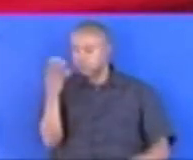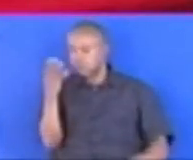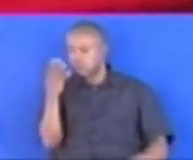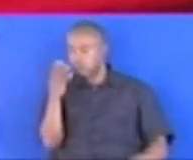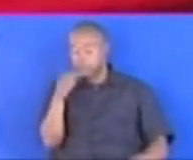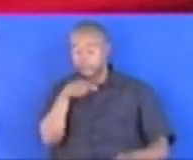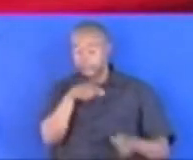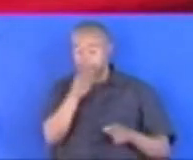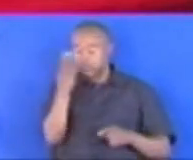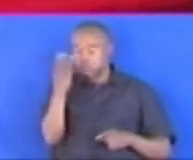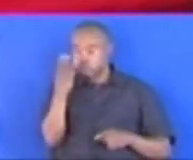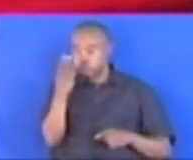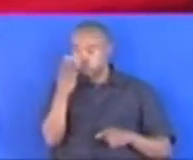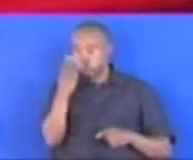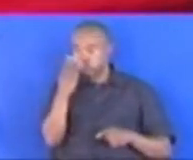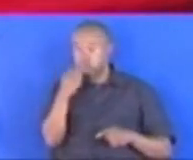fedha